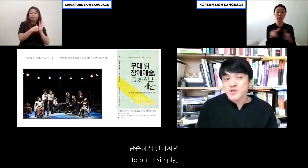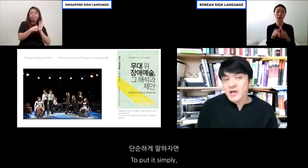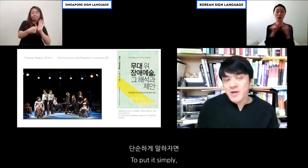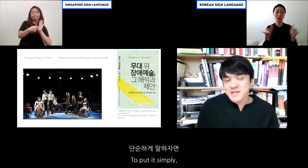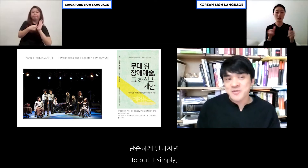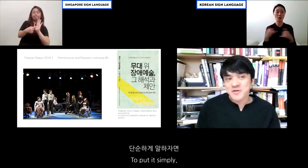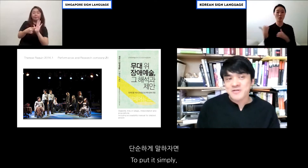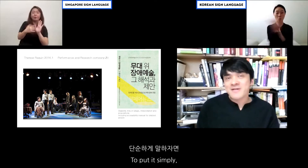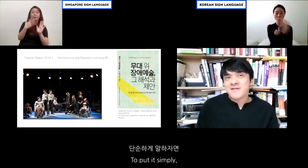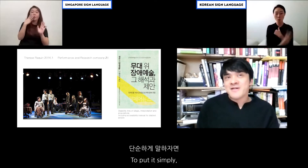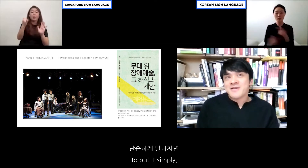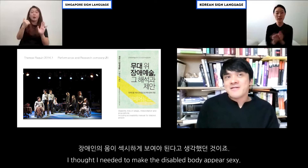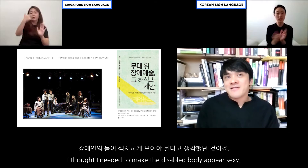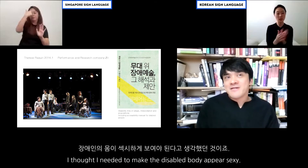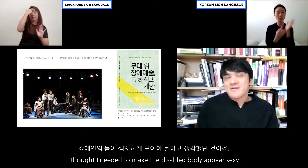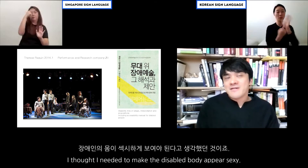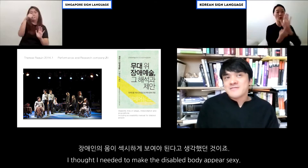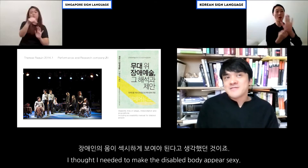단순하게 말하자면